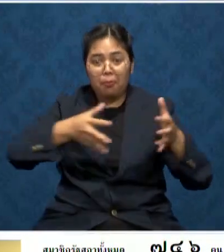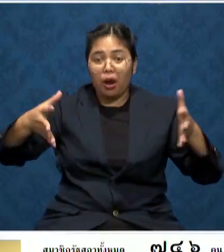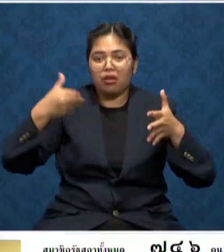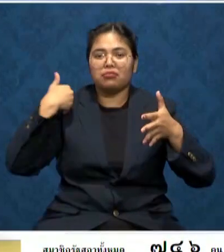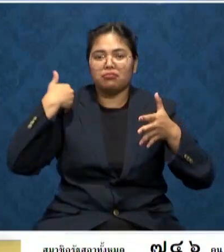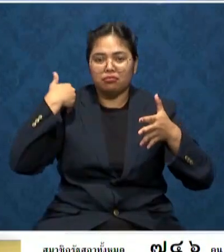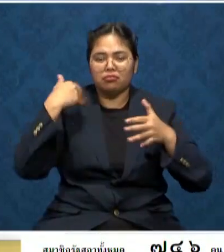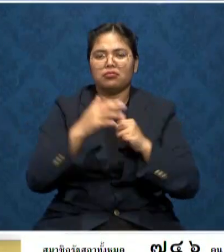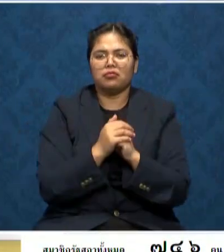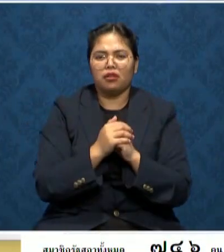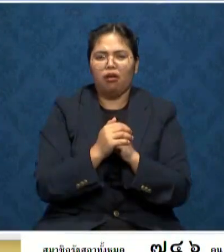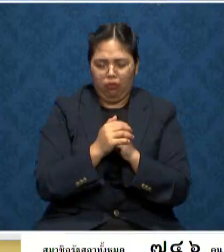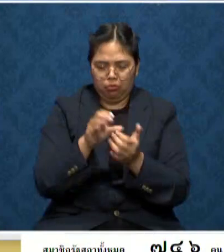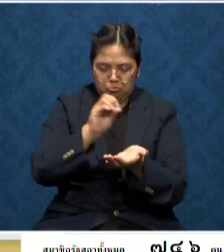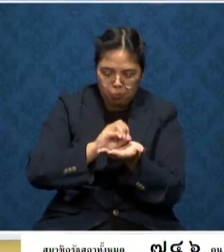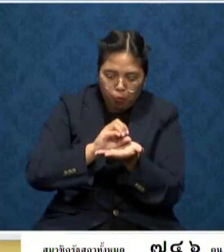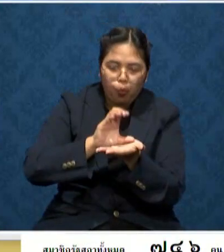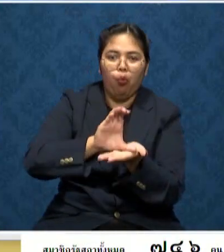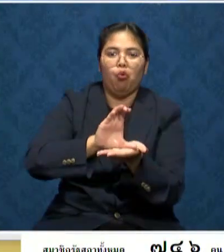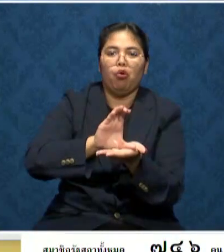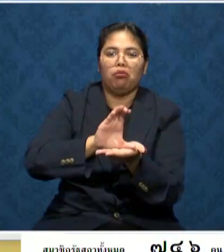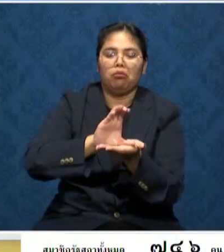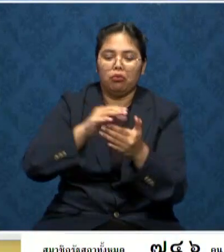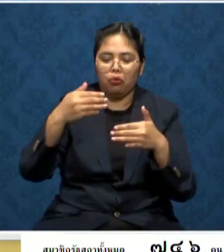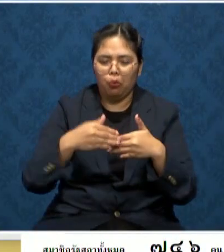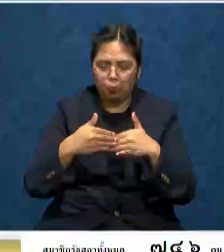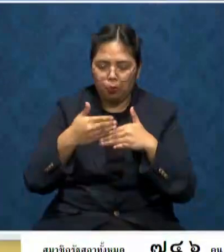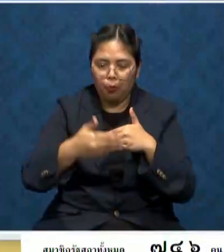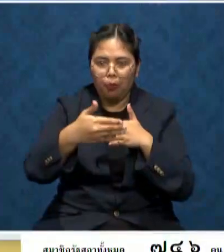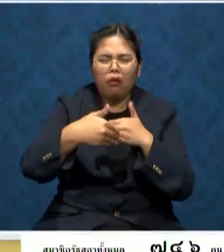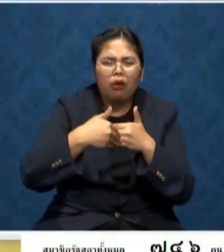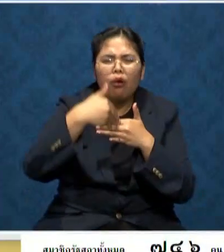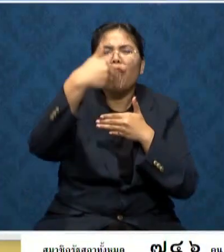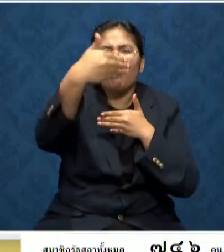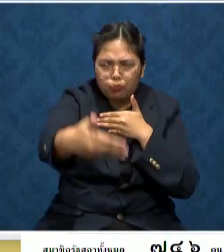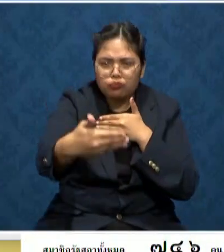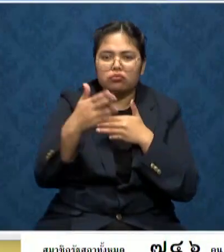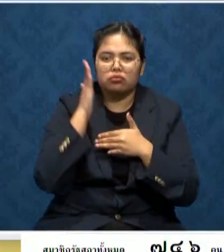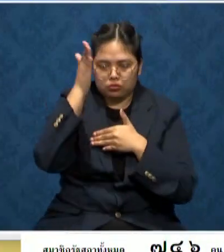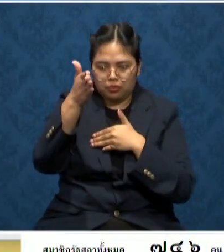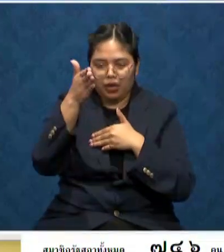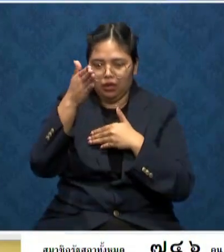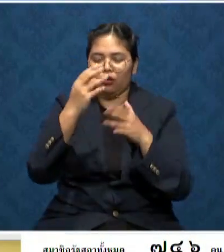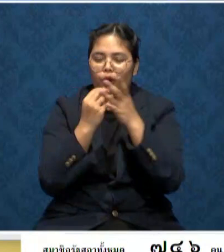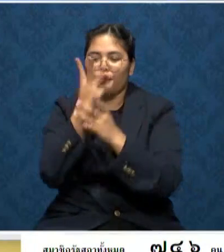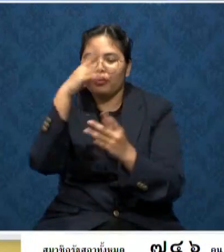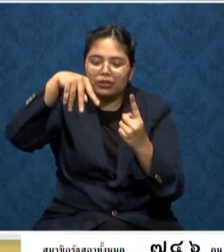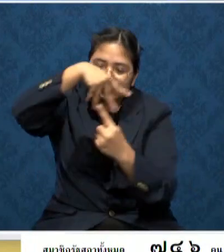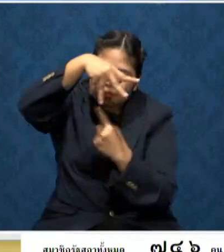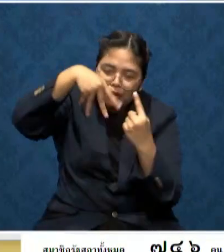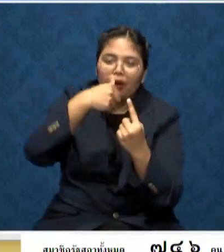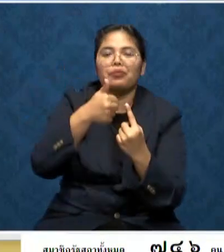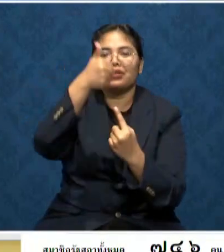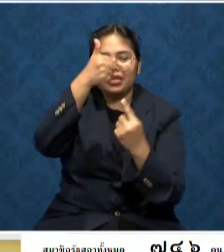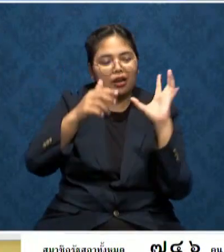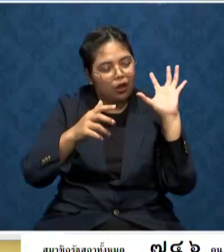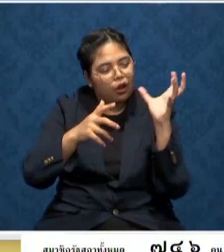ไม้ให้มูลค่าเศษกิจ ระเดะกลาง และระหะยาวสรางคุค่าเด เขgasps และโรคเป็นบำนานร